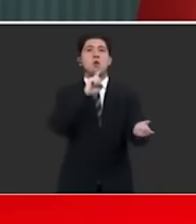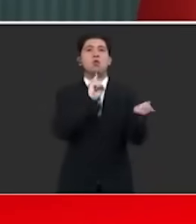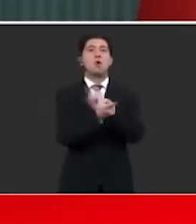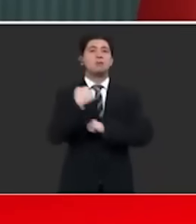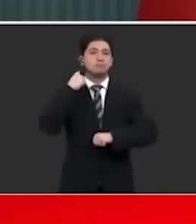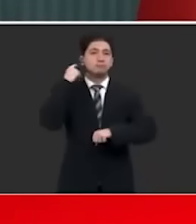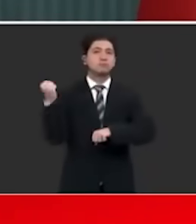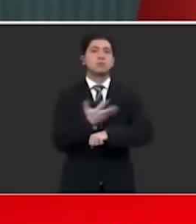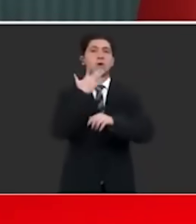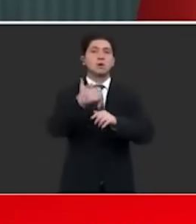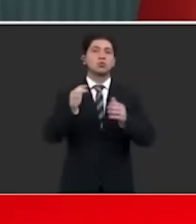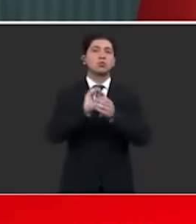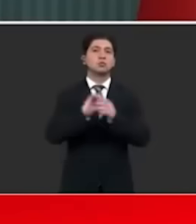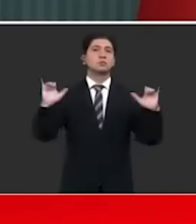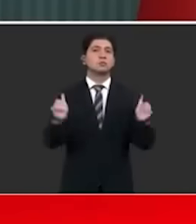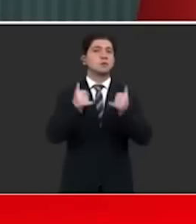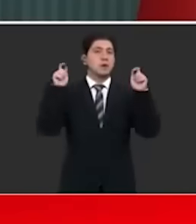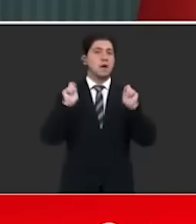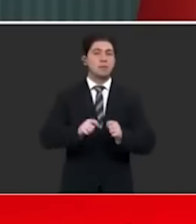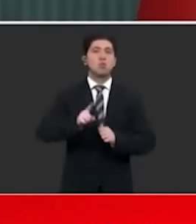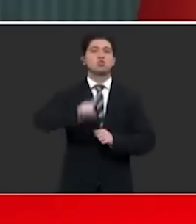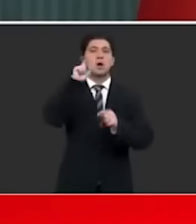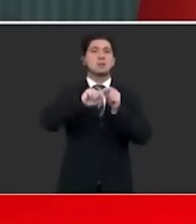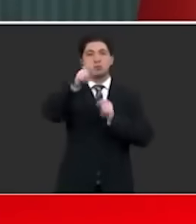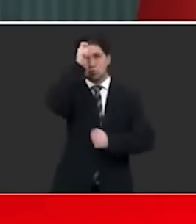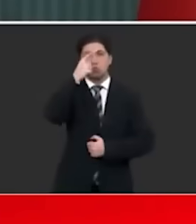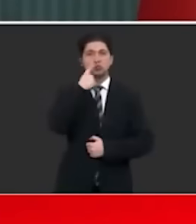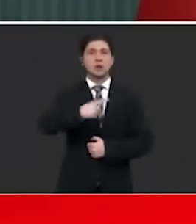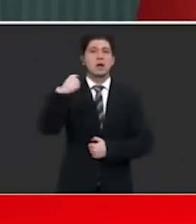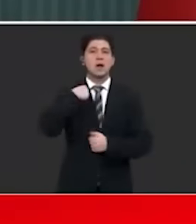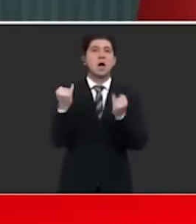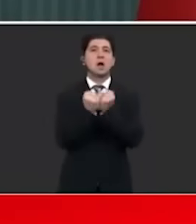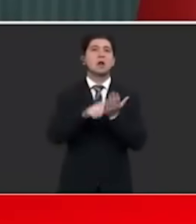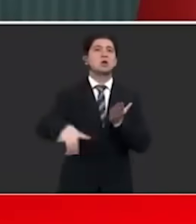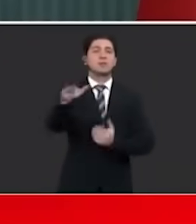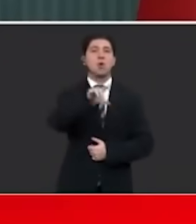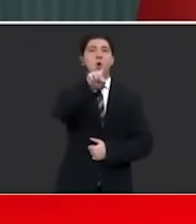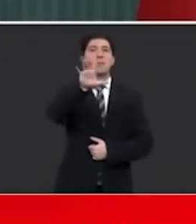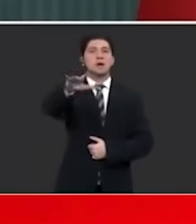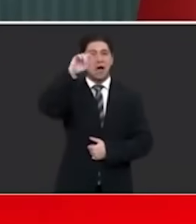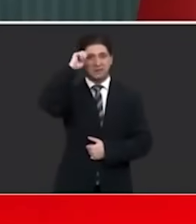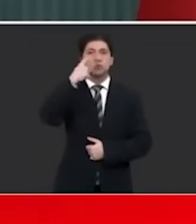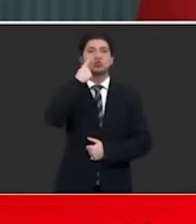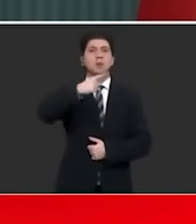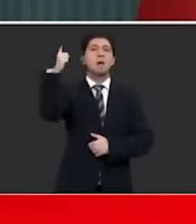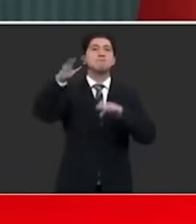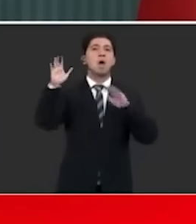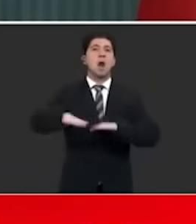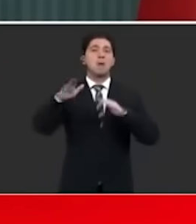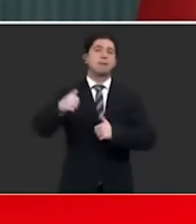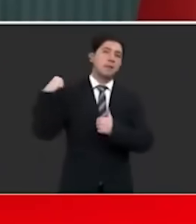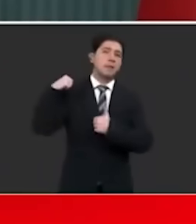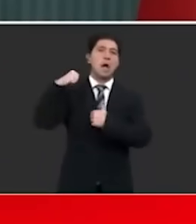gururla kutlayan Kuzey Kıbrıs Türk Cumhuriyeti'ndeki kardeşlerimizin 15 Kasım Cumhuriyet Bayramı'nı